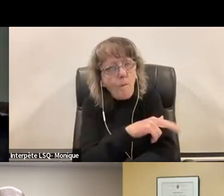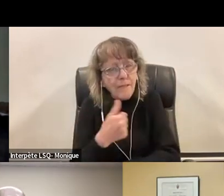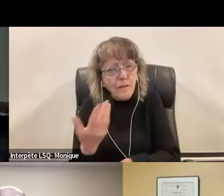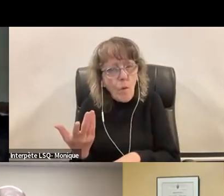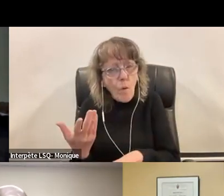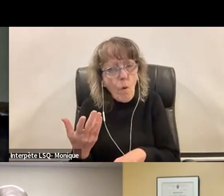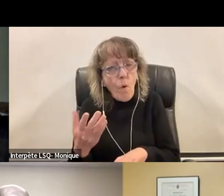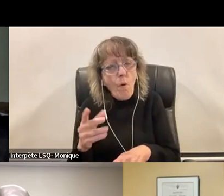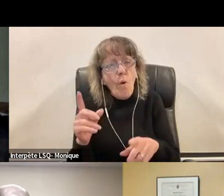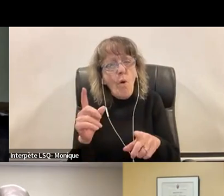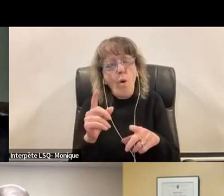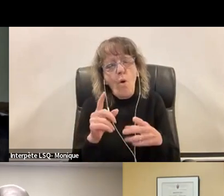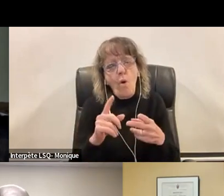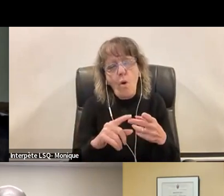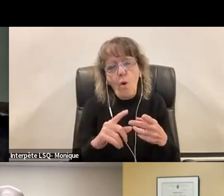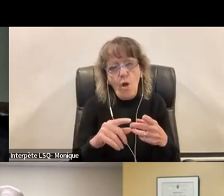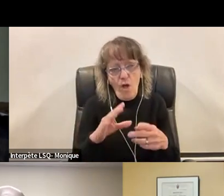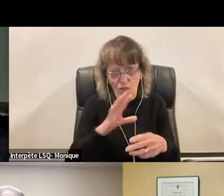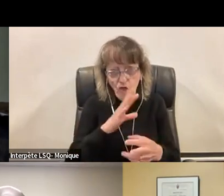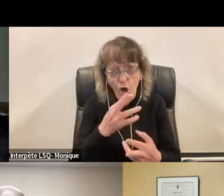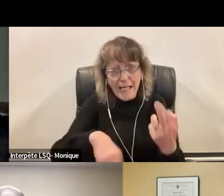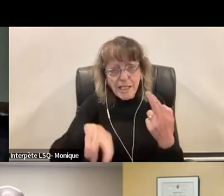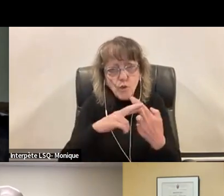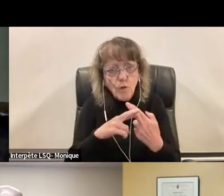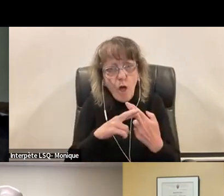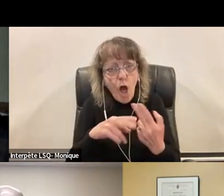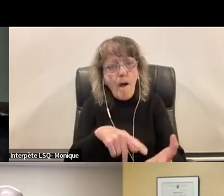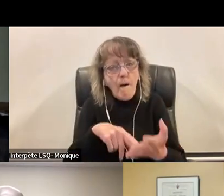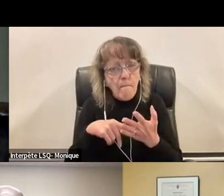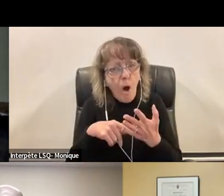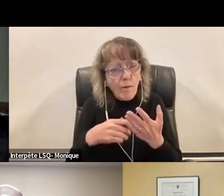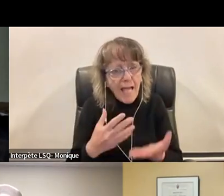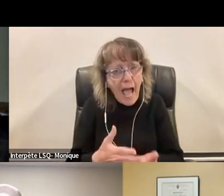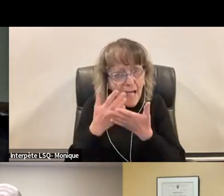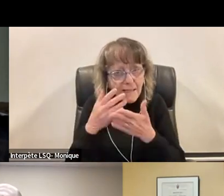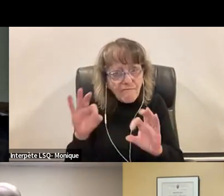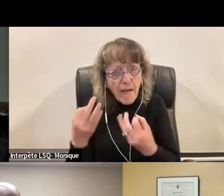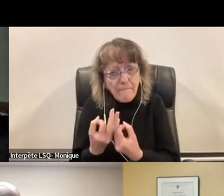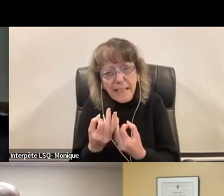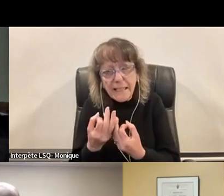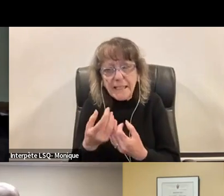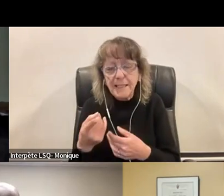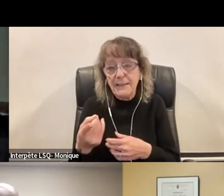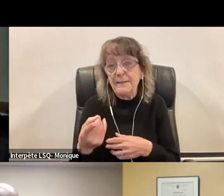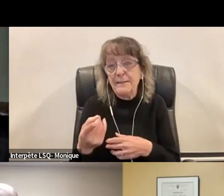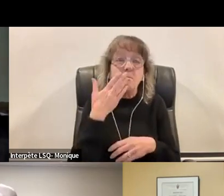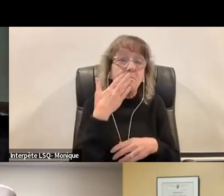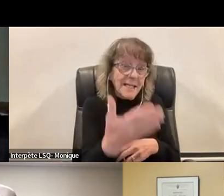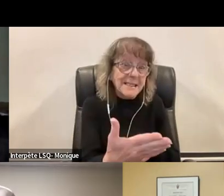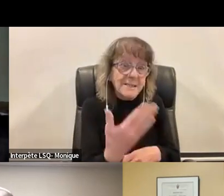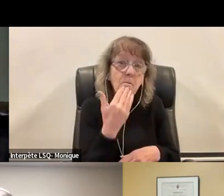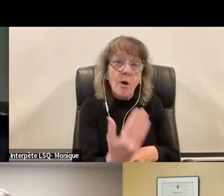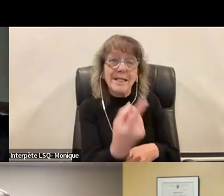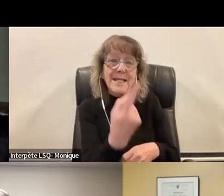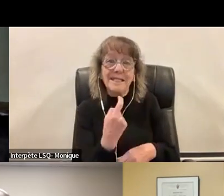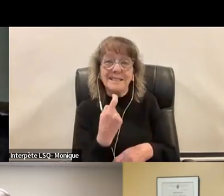a des résultats qui illustrent que ça aide les familles? Alors, merci pour cette question.